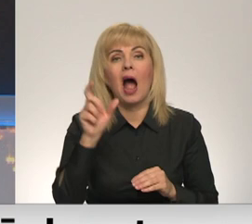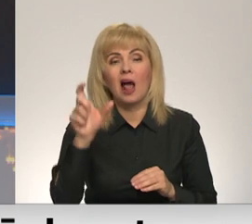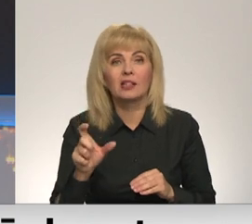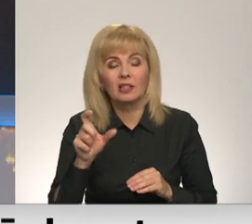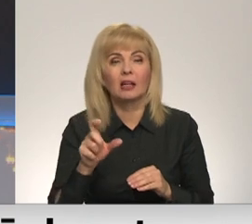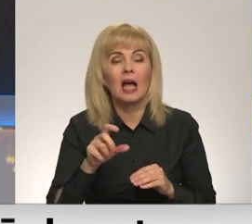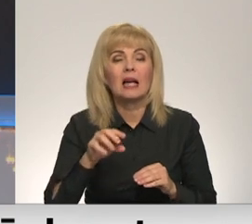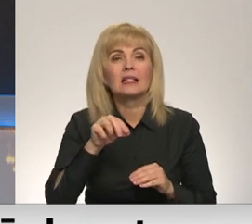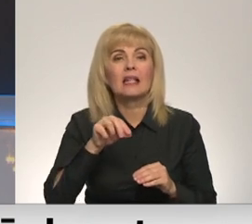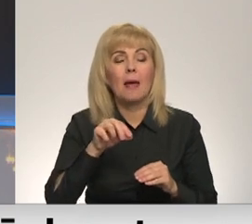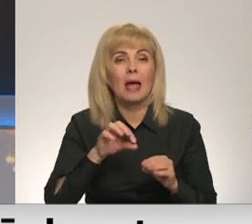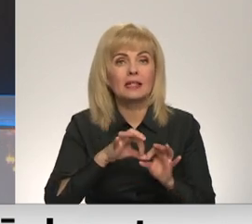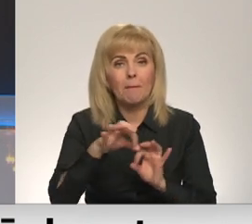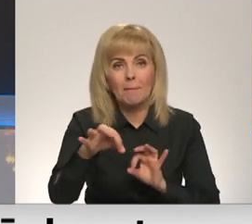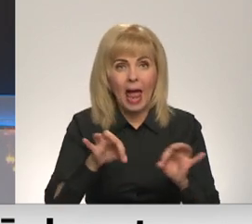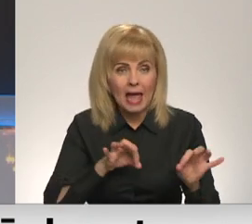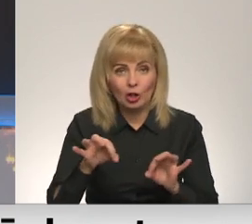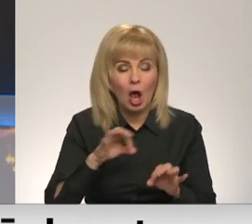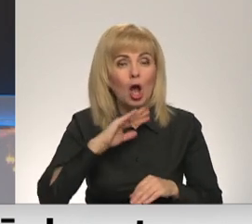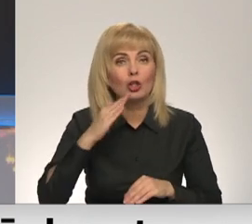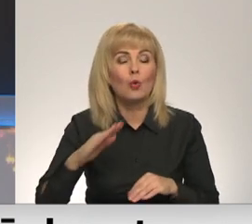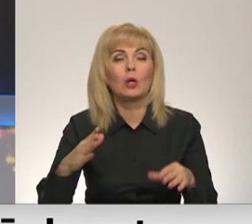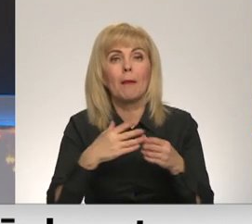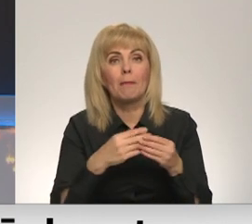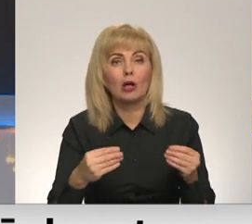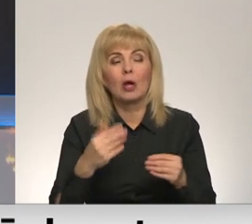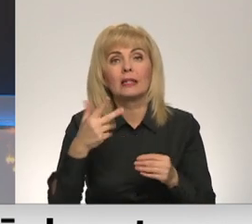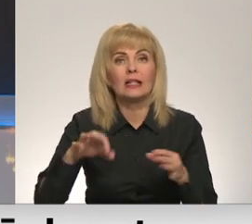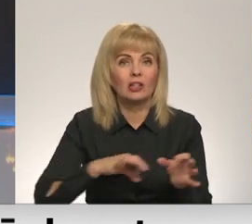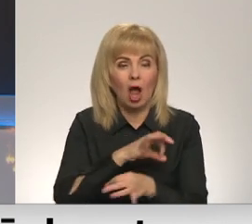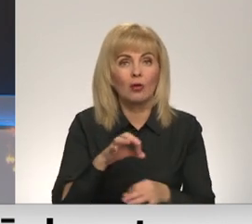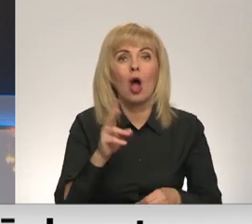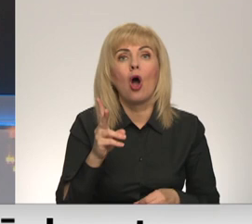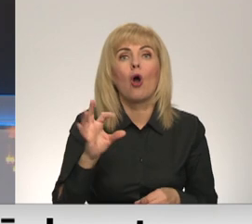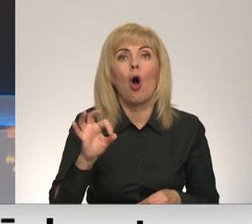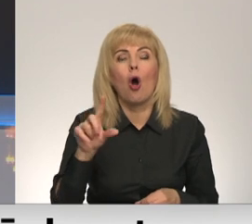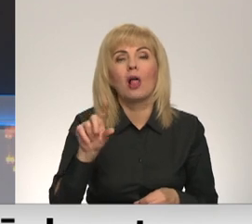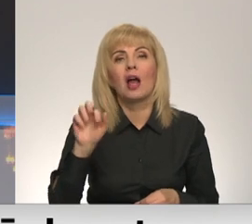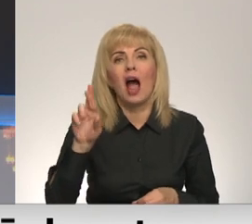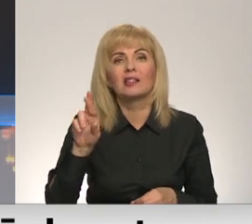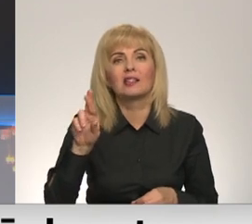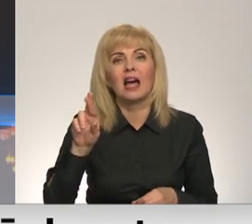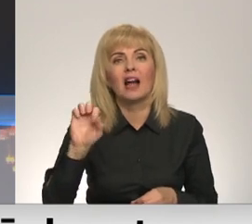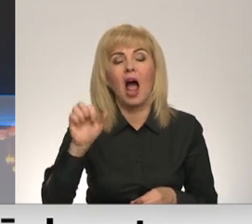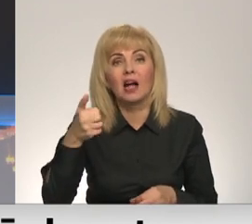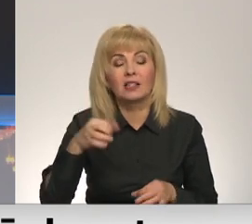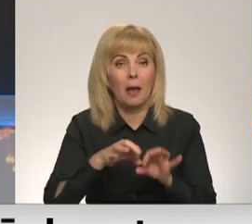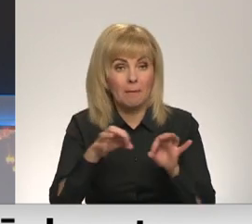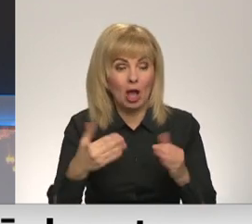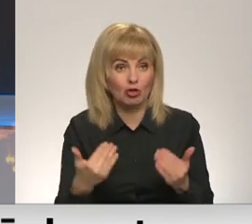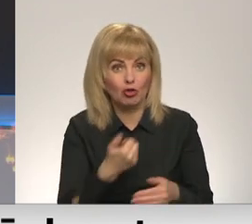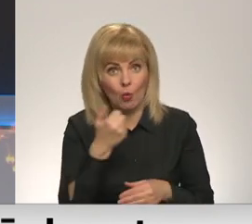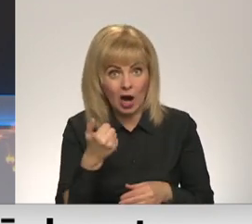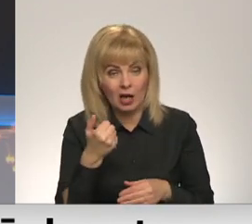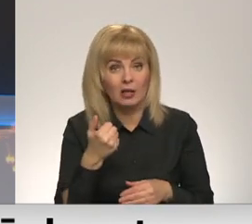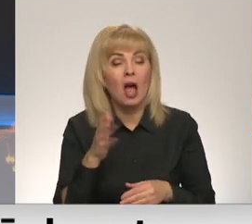zemes mērījumus, viņi secināja, ka jūrā pazuduši 3 hektāri kolkas raga teritorijas. Ja mērījums veiktu šogad, rezultāti